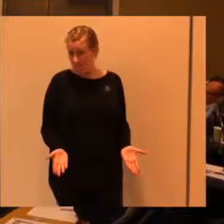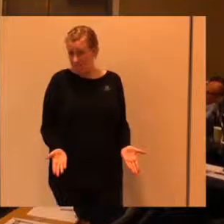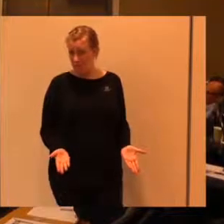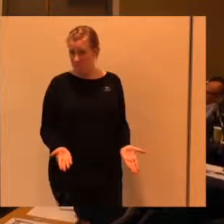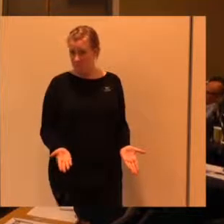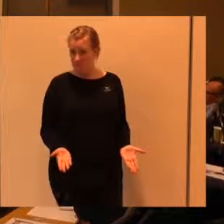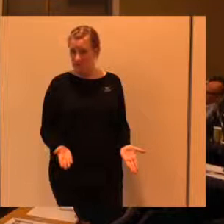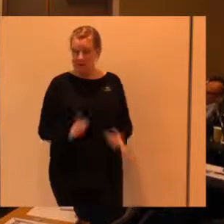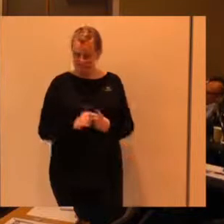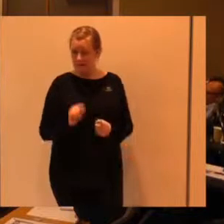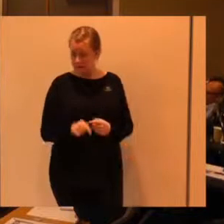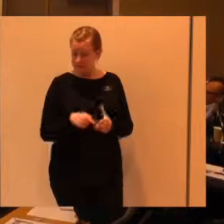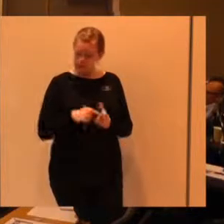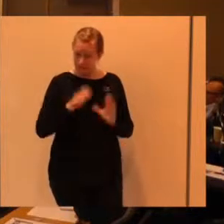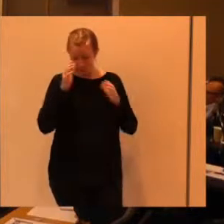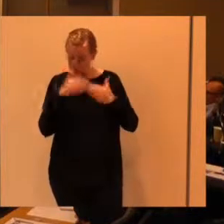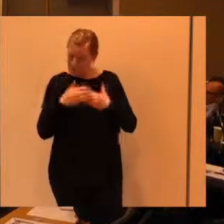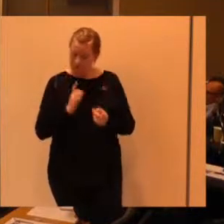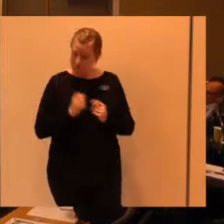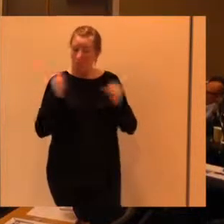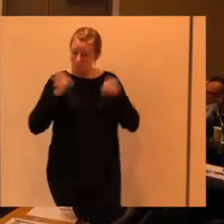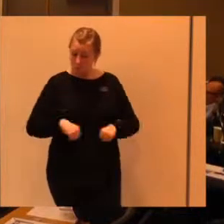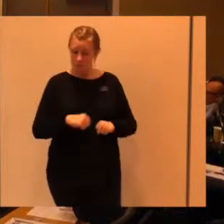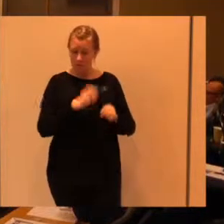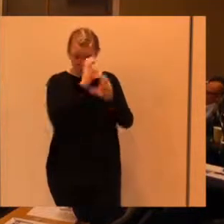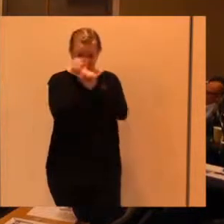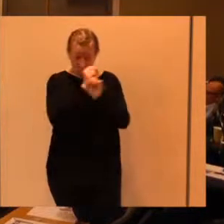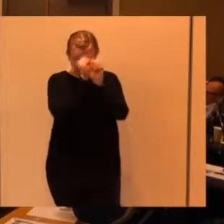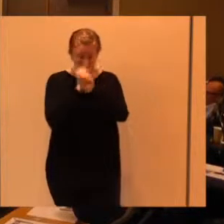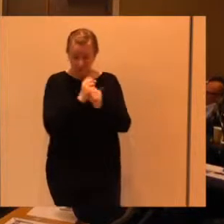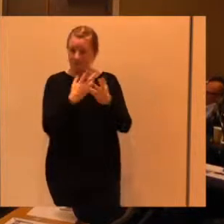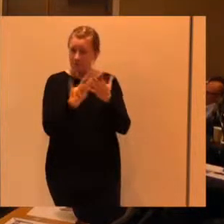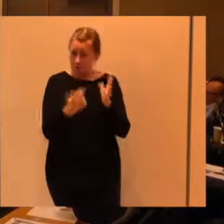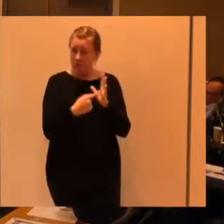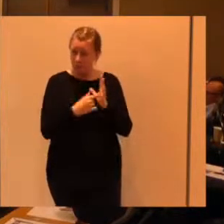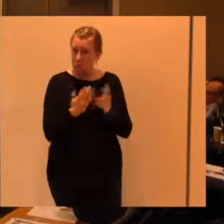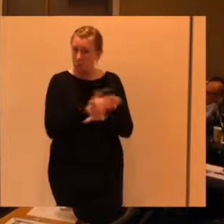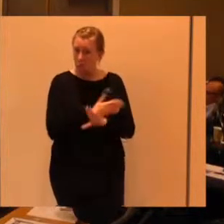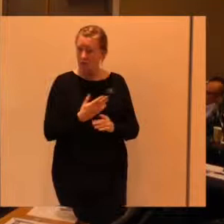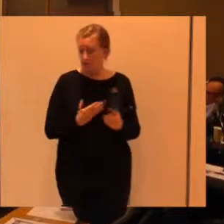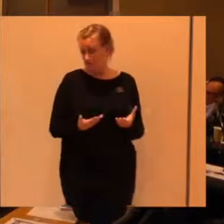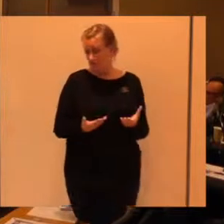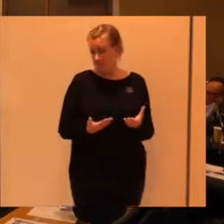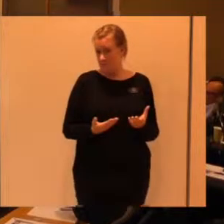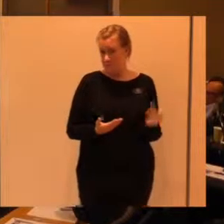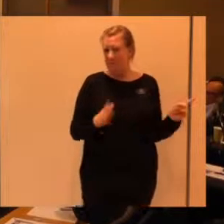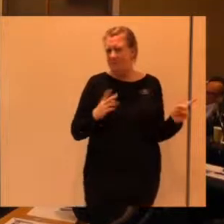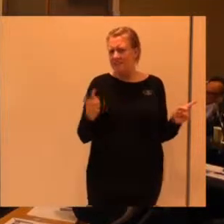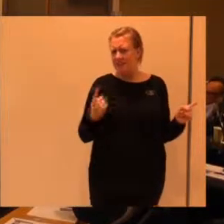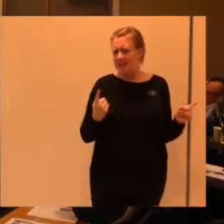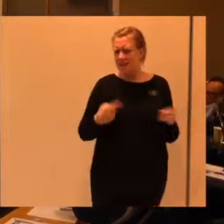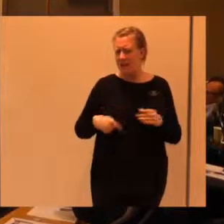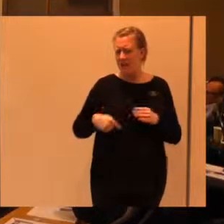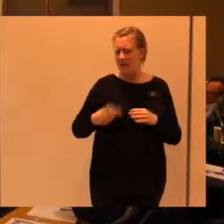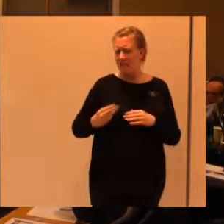väldigt många gånger innan de klickar. Så då var vi med och utvecklade en ny webbplats. Det finns en ny webbplats som heter Hallå Konsument, om